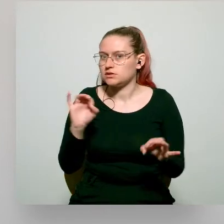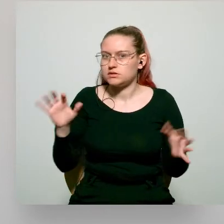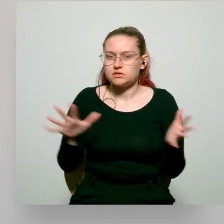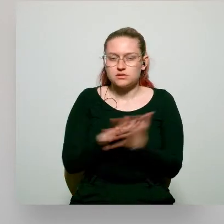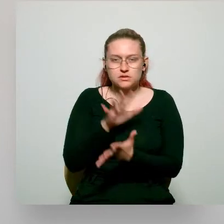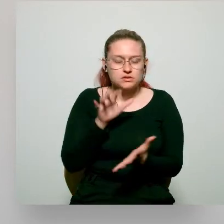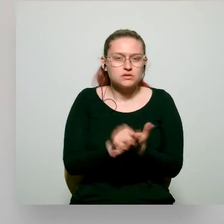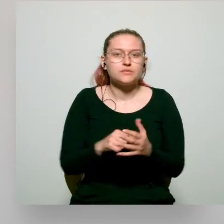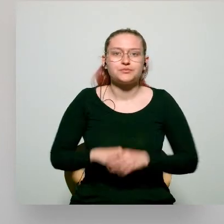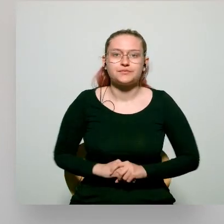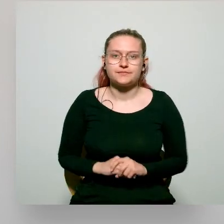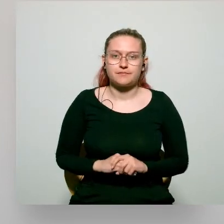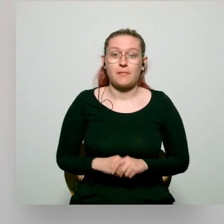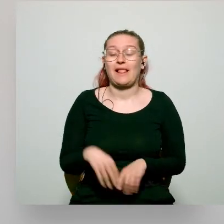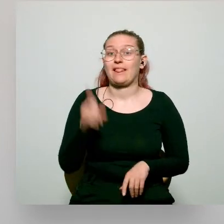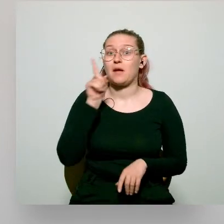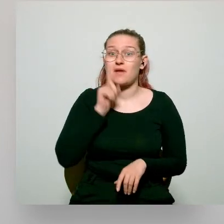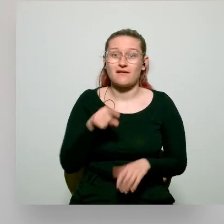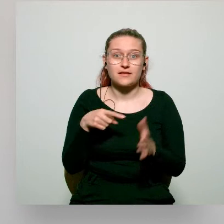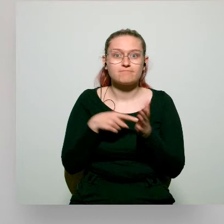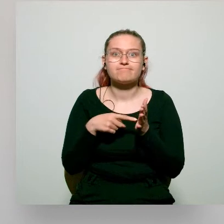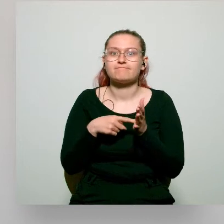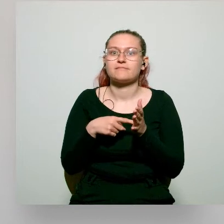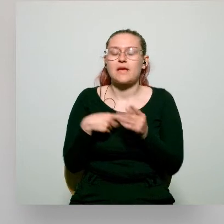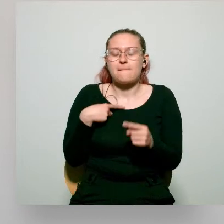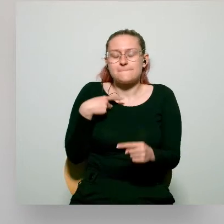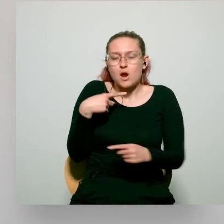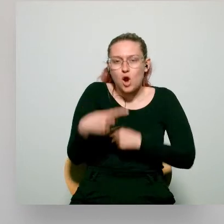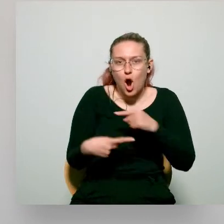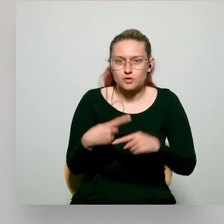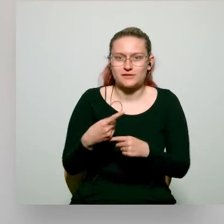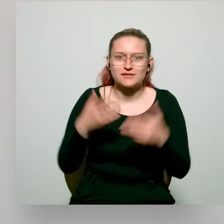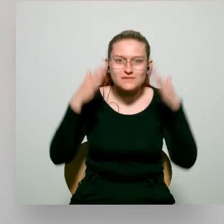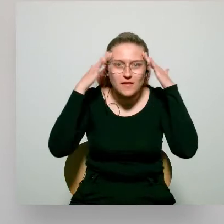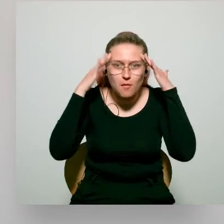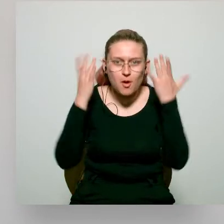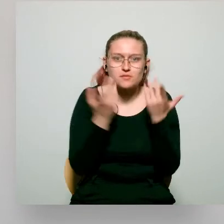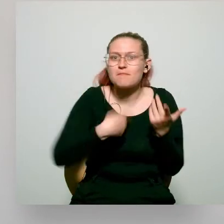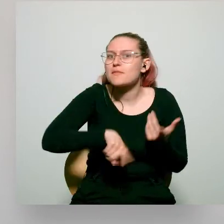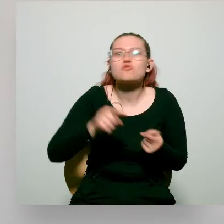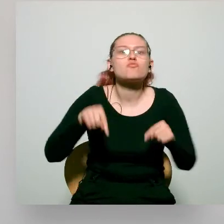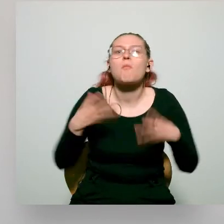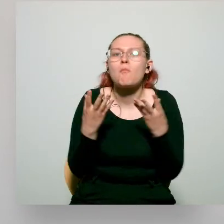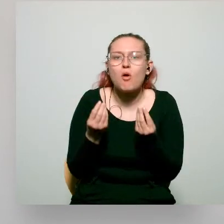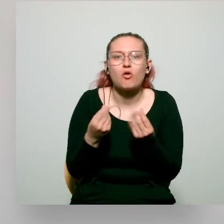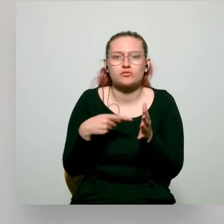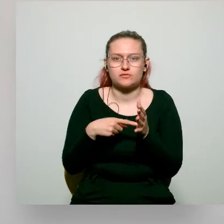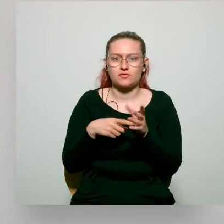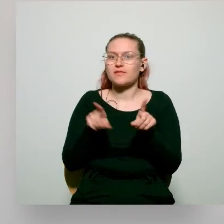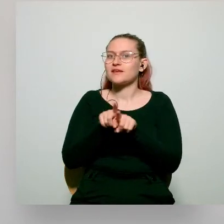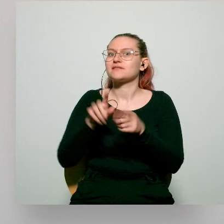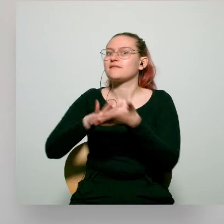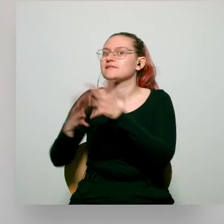co jesteśmy, prawda, też odkrywanie siebie nawzajem, właśnie te kwestie językowe, odkrycie,